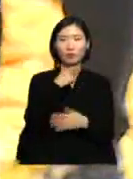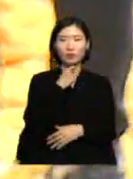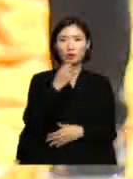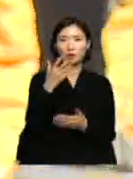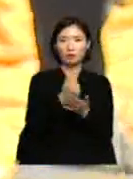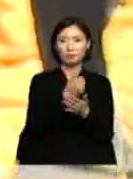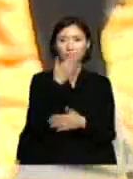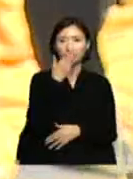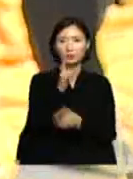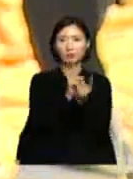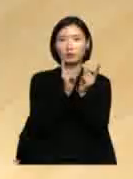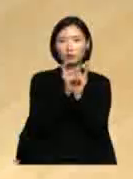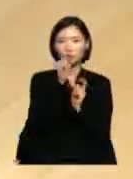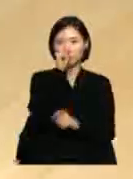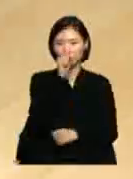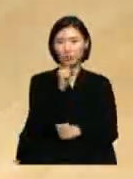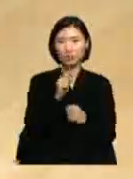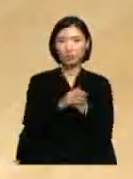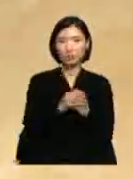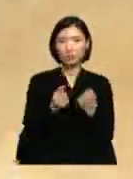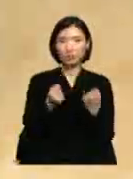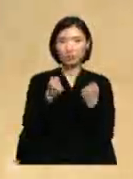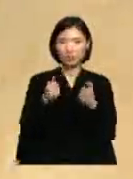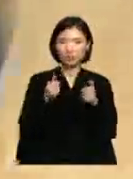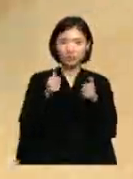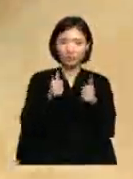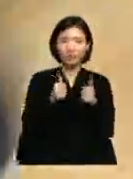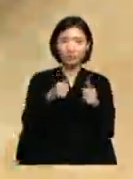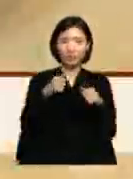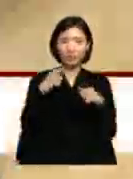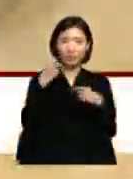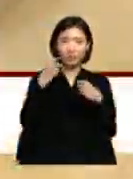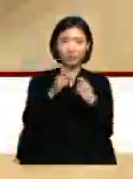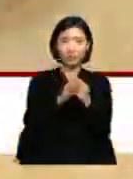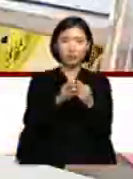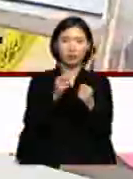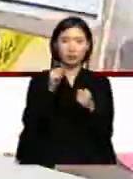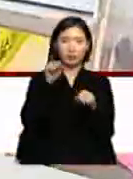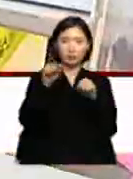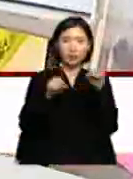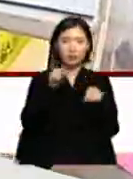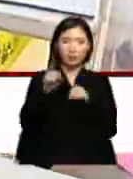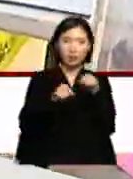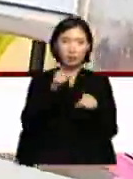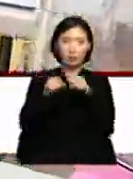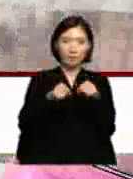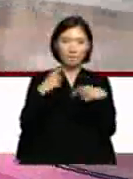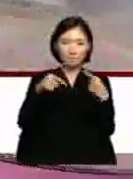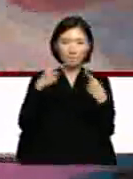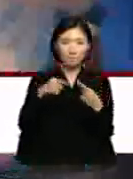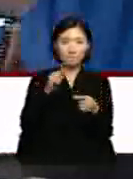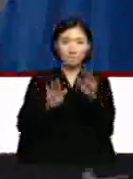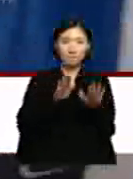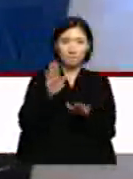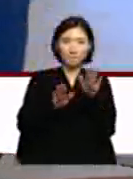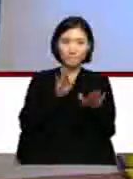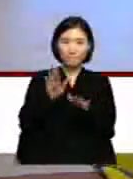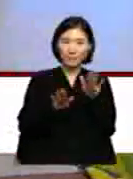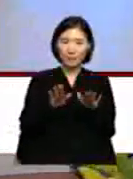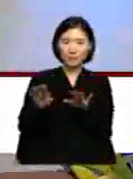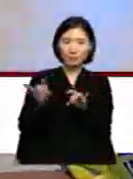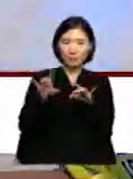있기 때문에 서로에게 좋고. 힘을 다해 자전거 바퀴를 돌립니다. 여기에서 얻은 전기로 솜사탕 한 개가